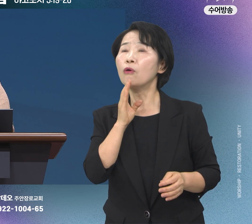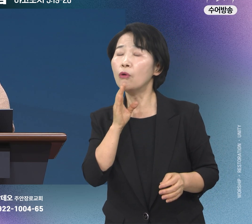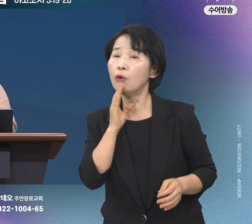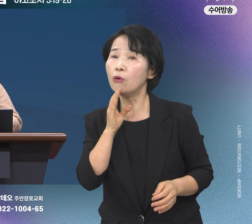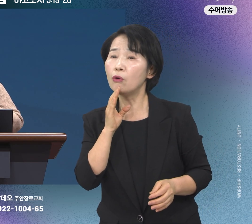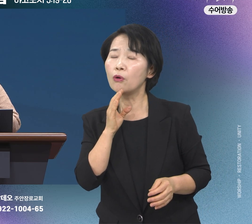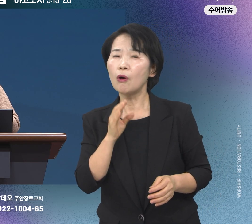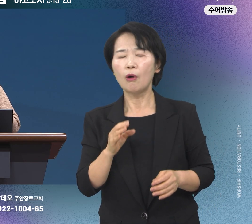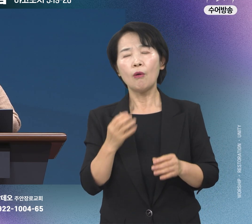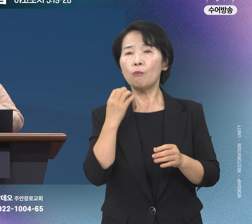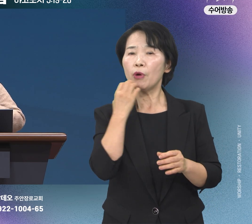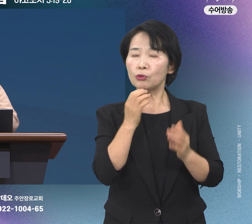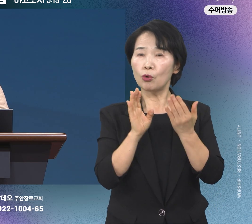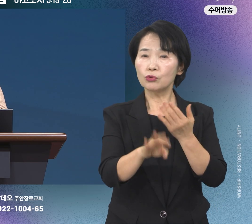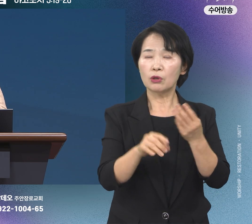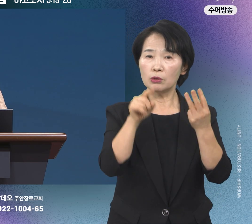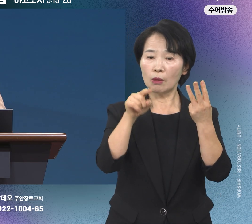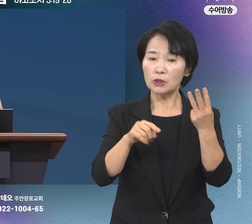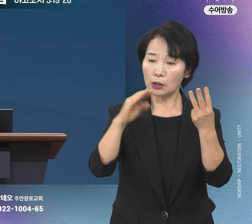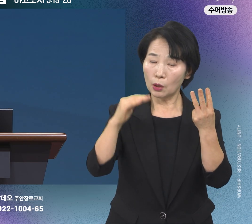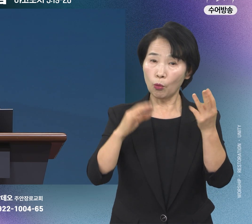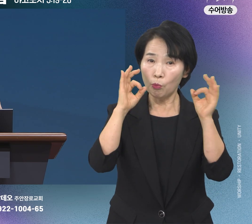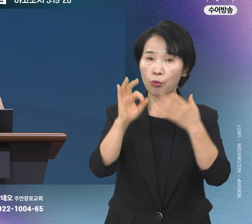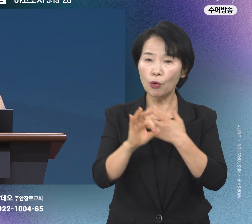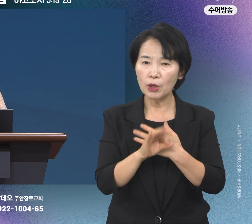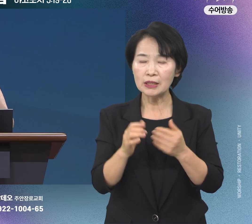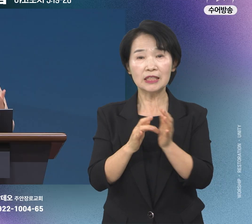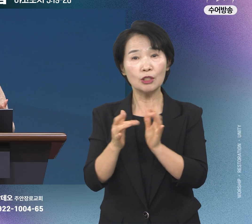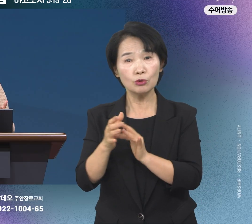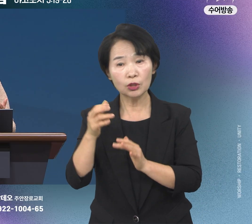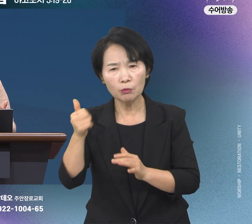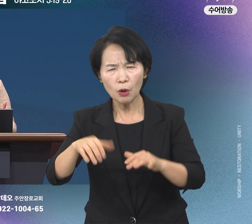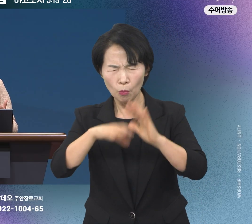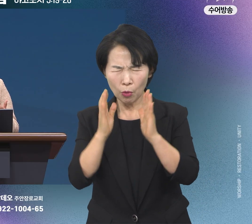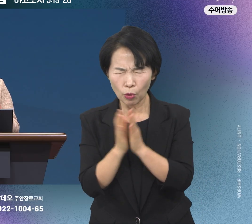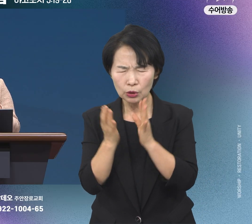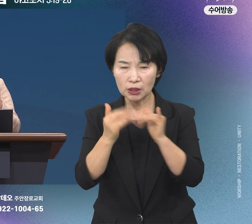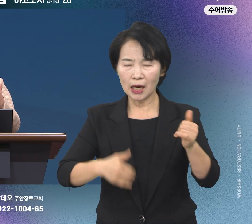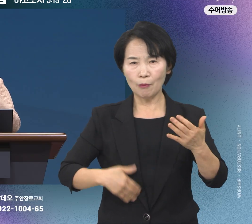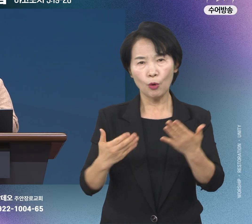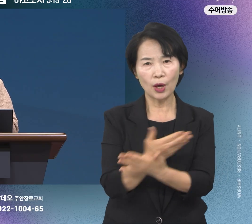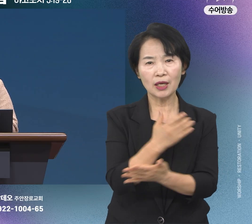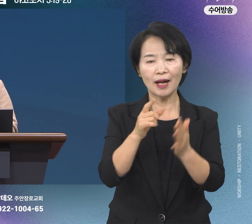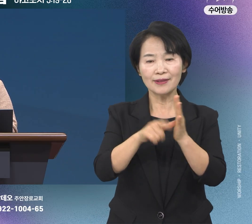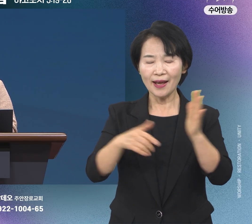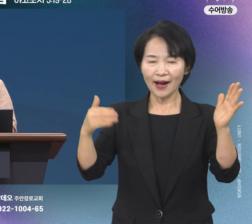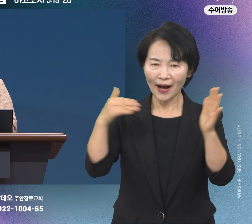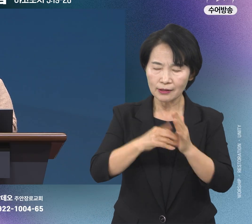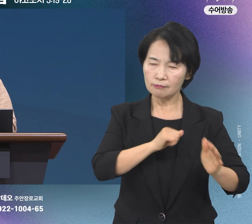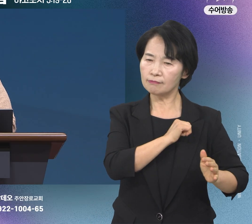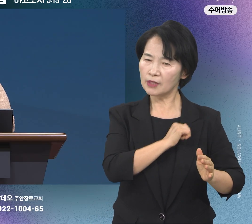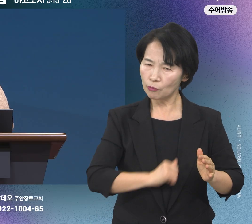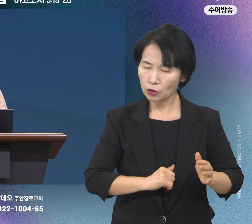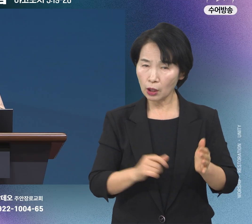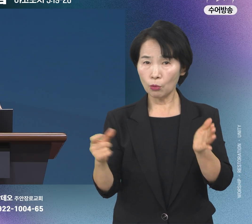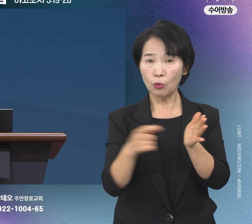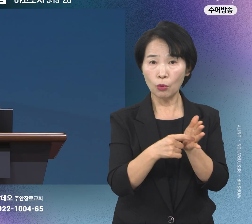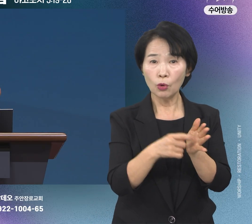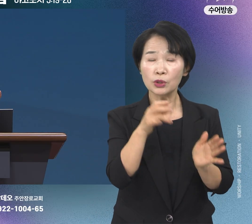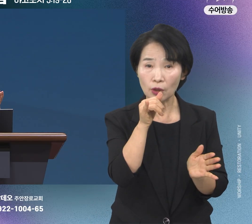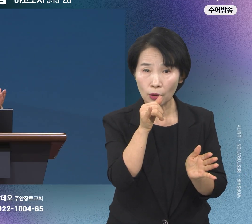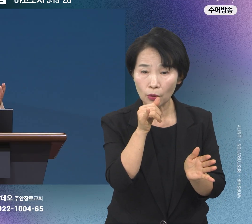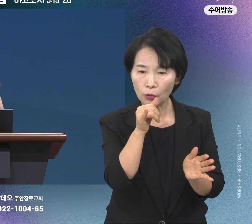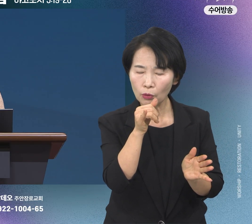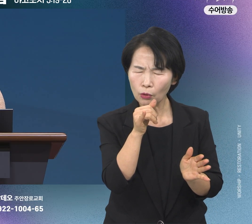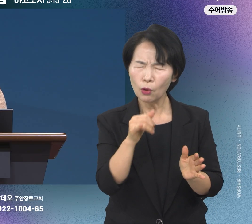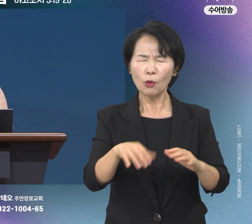3장에 보면 예수님은 모든 사람이 회개할 때까지 다 참아주신다고 하는데 모든